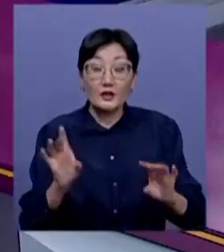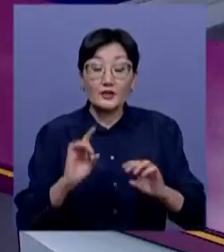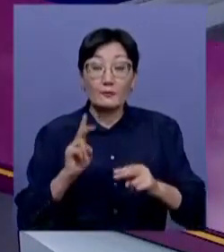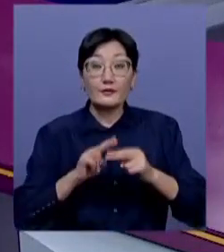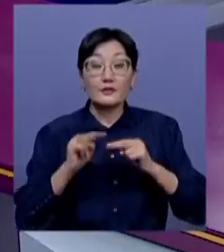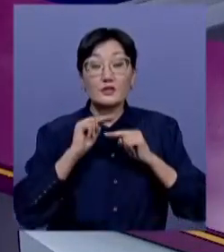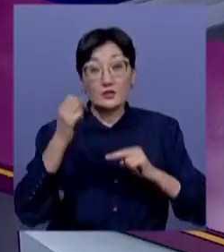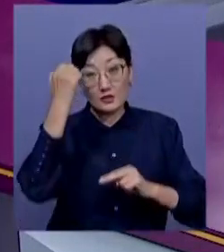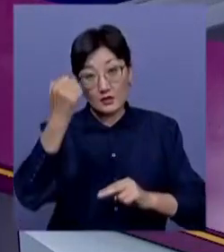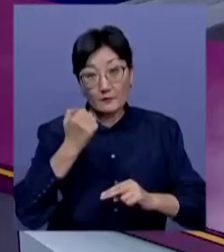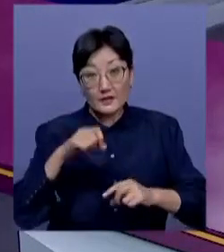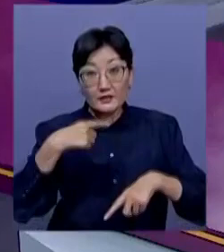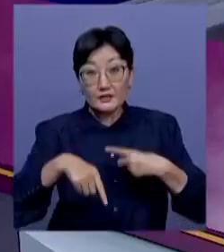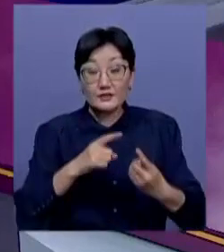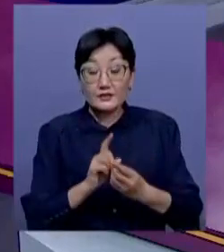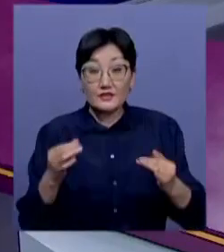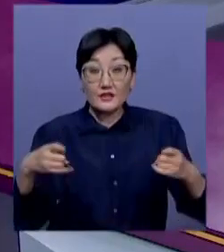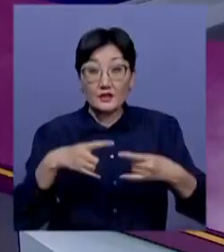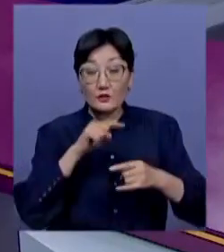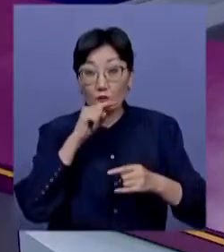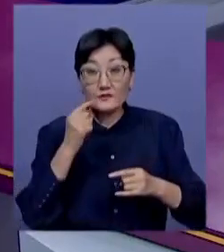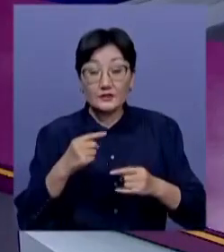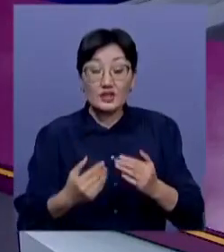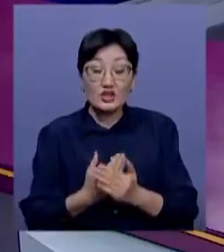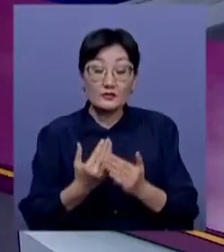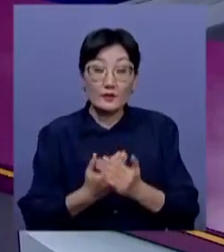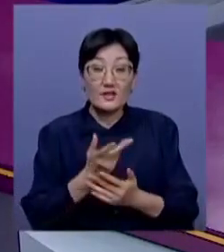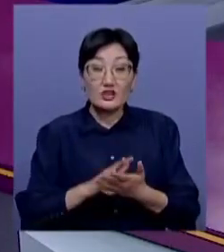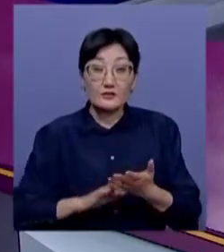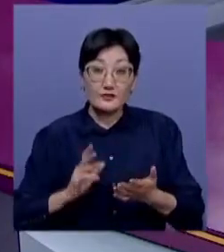осымен тәмәм, алда орыс тіліндегі жаңалықтар топтамасы. Онымен әріптесім Диас Махамбетов таныстырады.